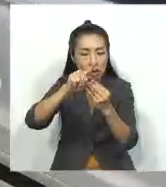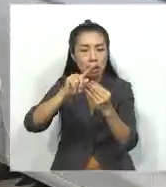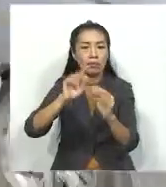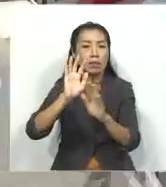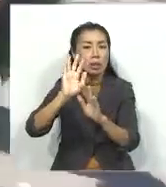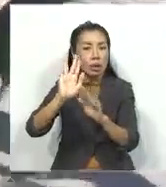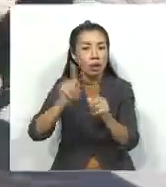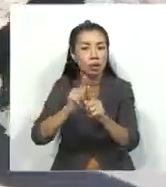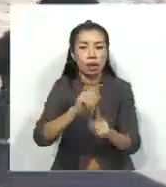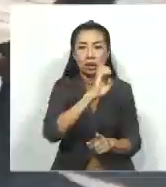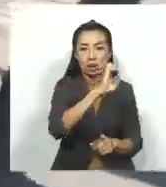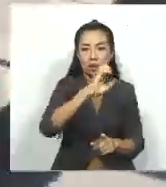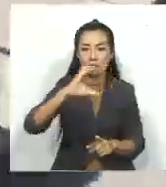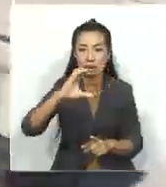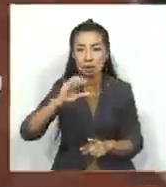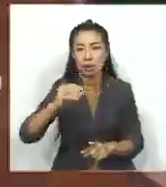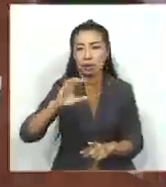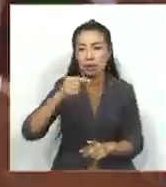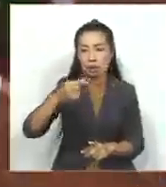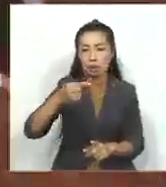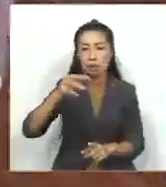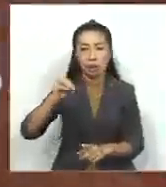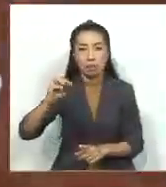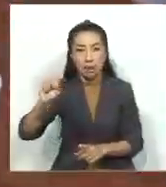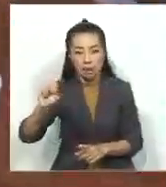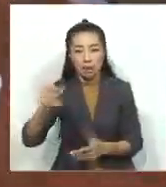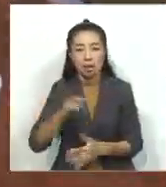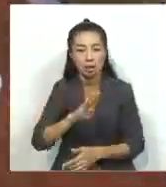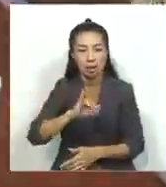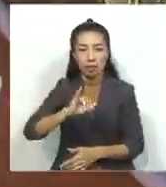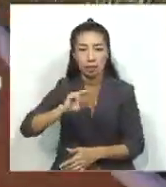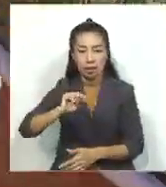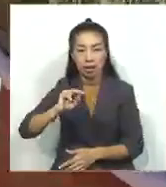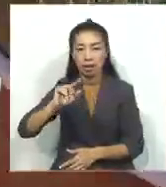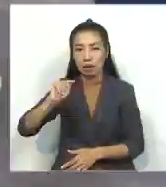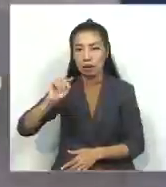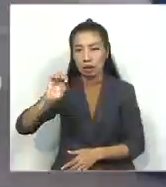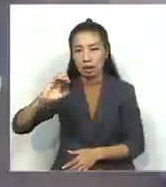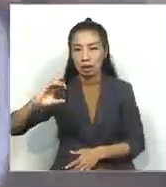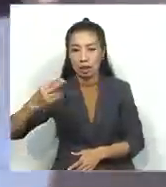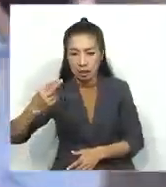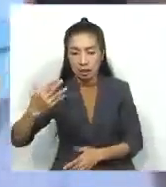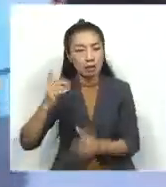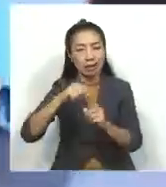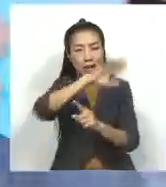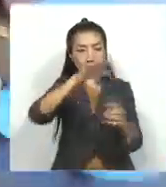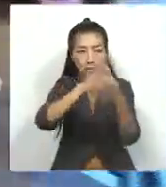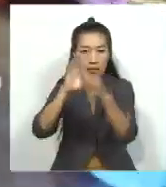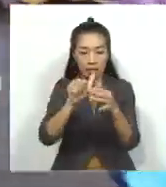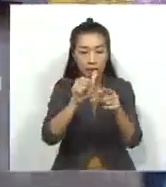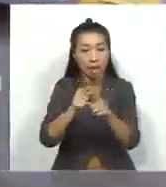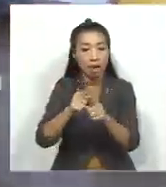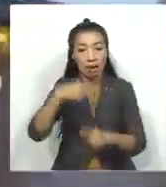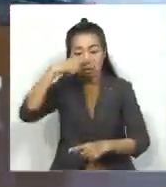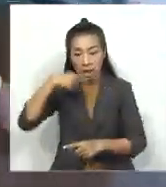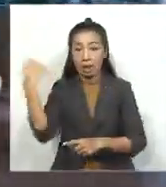ภูมิภาคทั้ง EEC GMS และ BIMTECรวมทั้งการขับเคลื่อนประเทศไทย 4.0 เชื่อมโยงเส้นทางท่องเที่